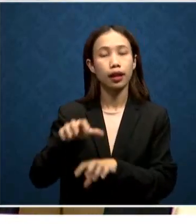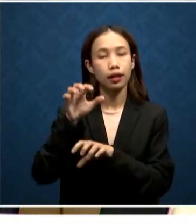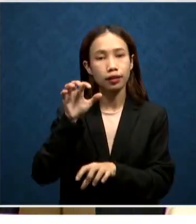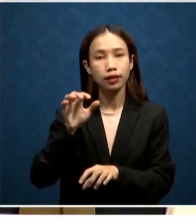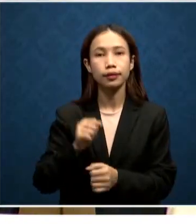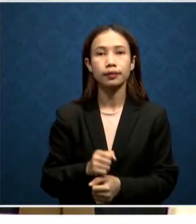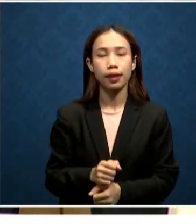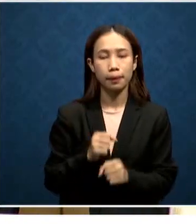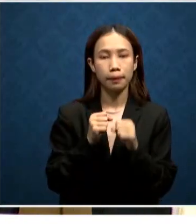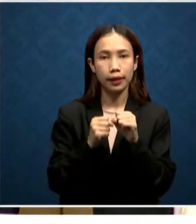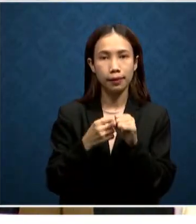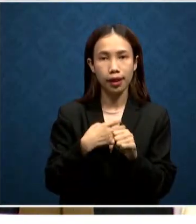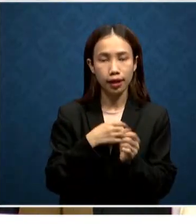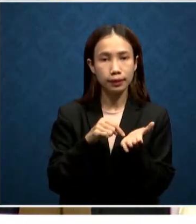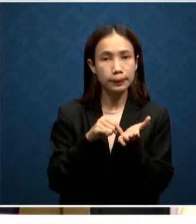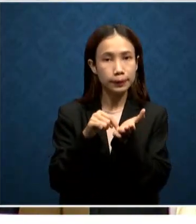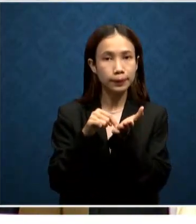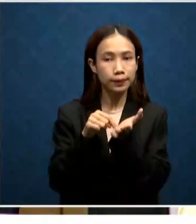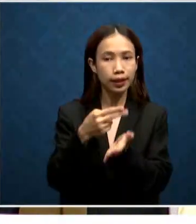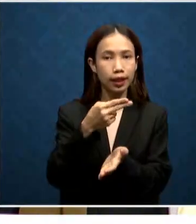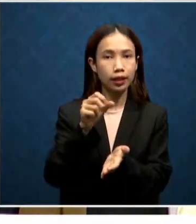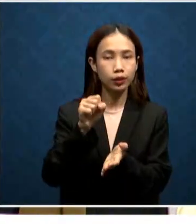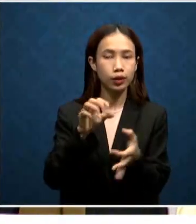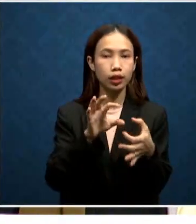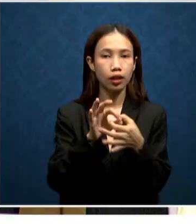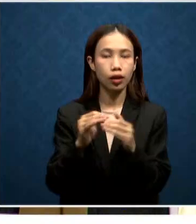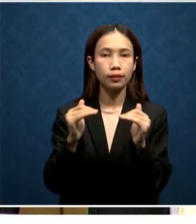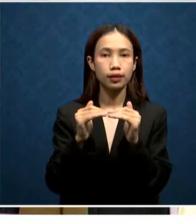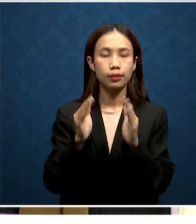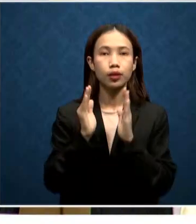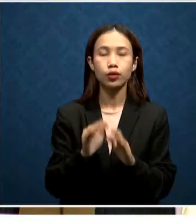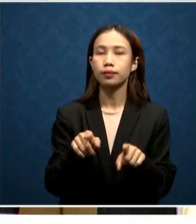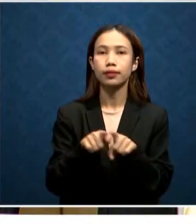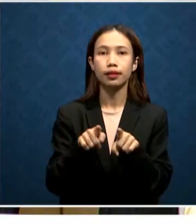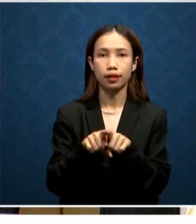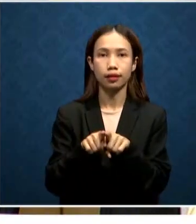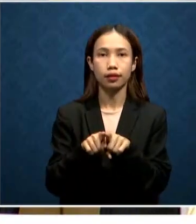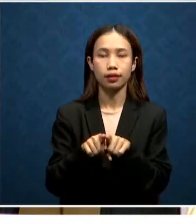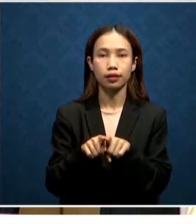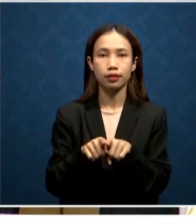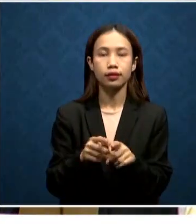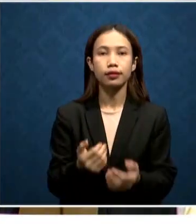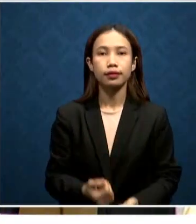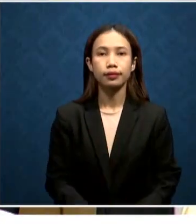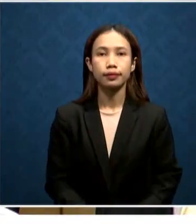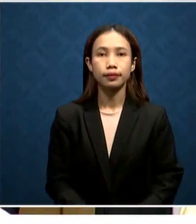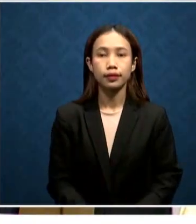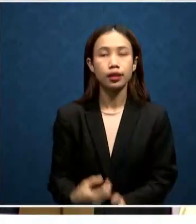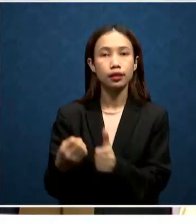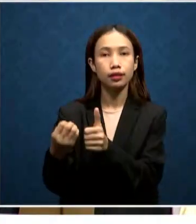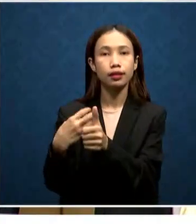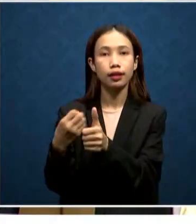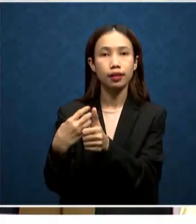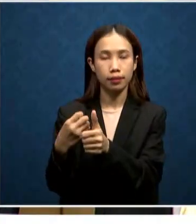จะพยายามนำเสนอหลักสูตรเกี่ยวกับเสชนด้วยเช่นกันนะคะเพราะฉะนั้นสิ่งที่ท่านแนะนำมาเราก็